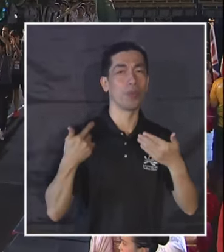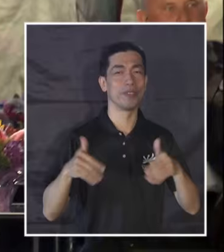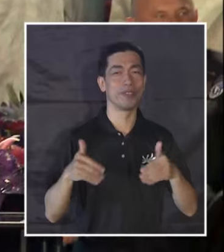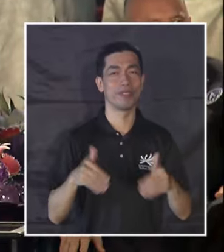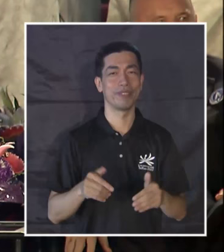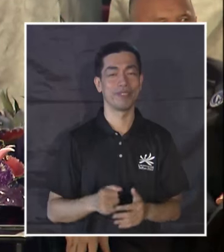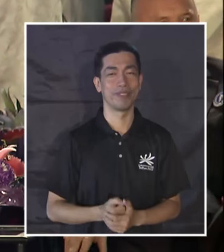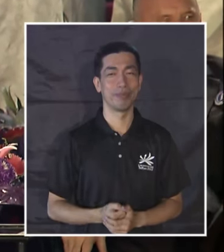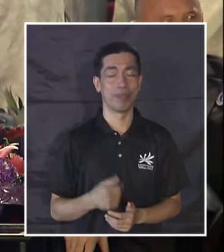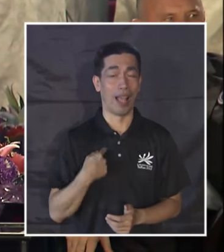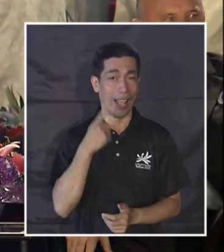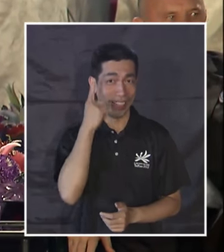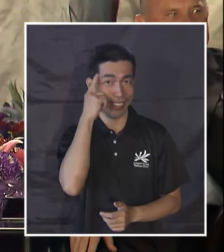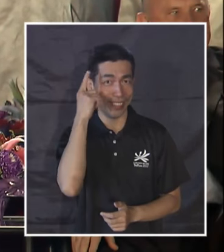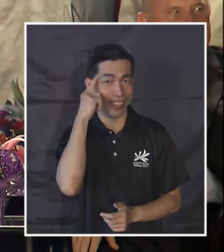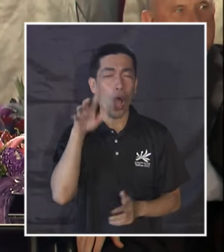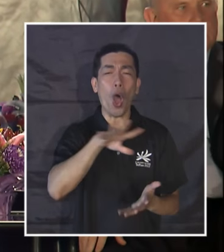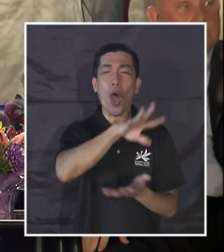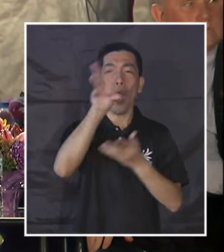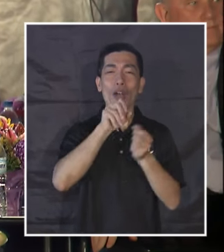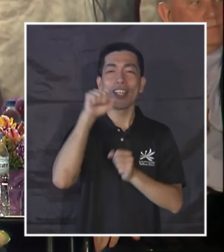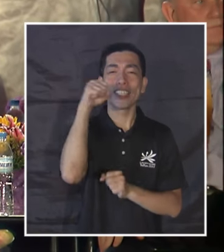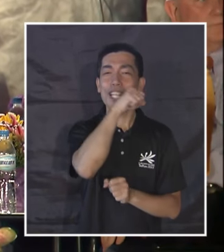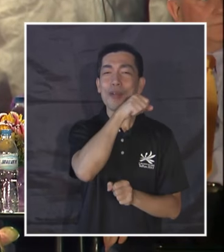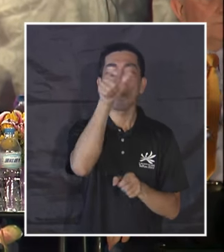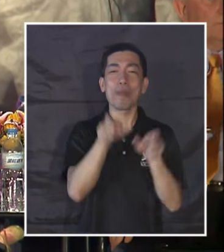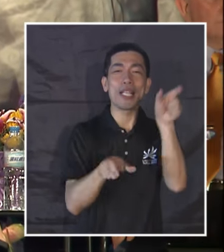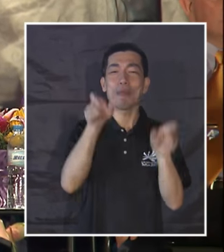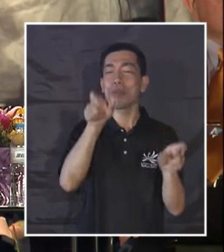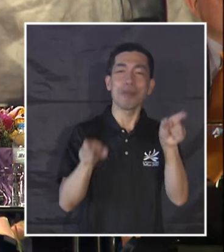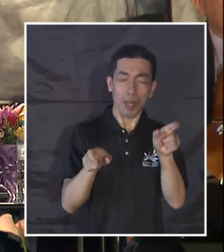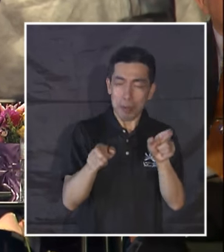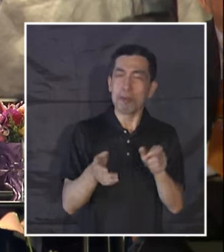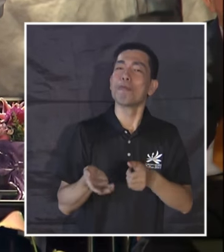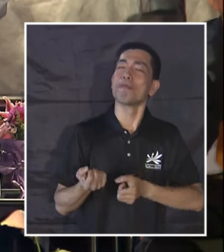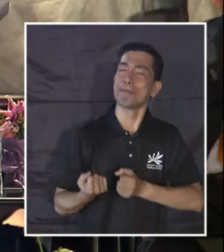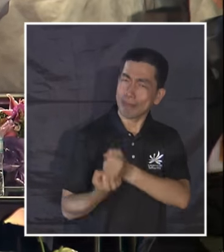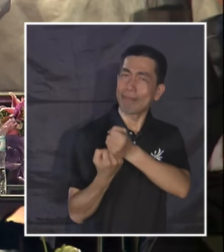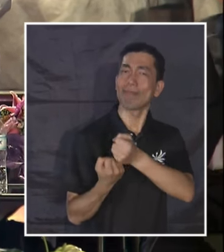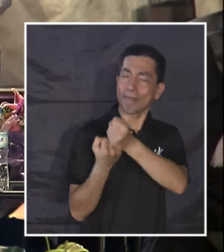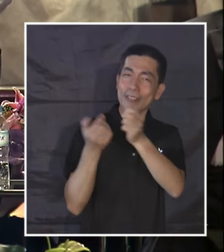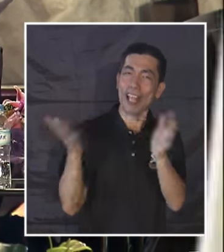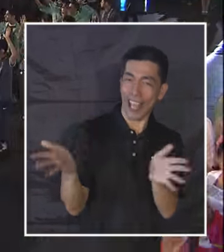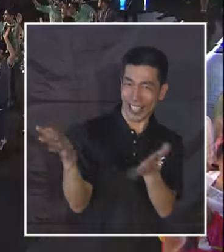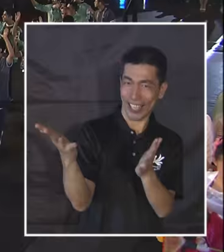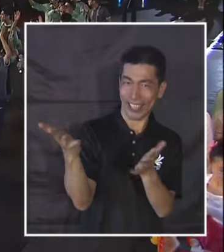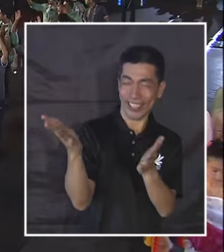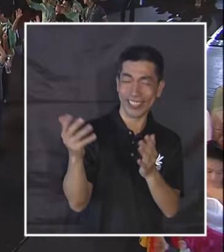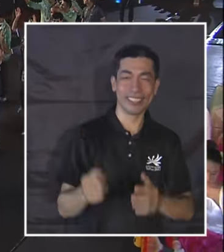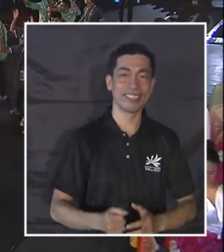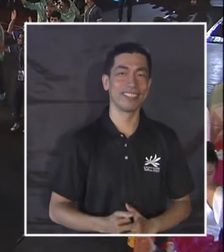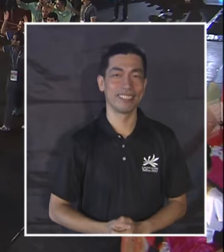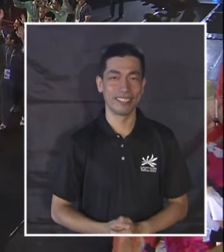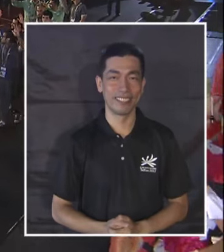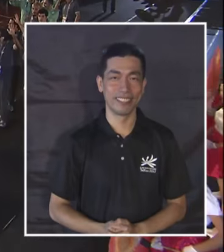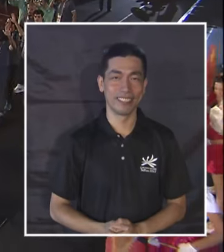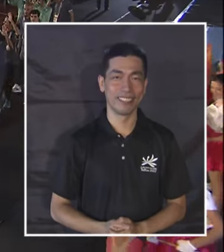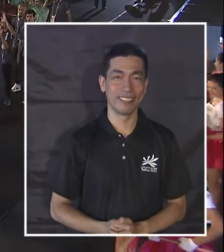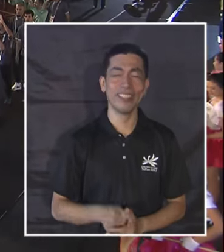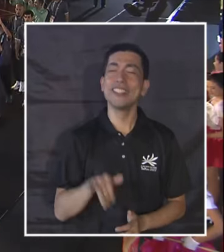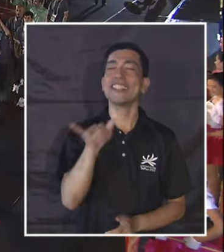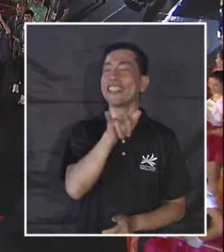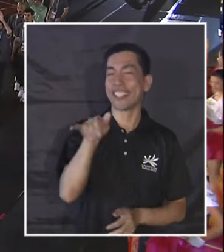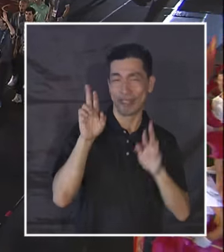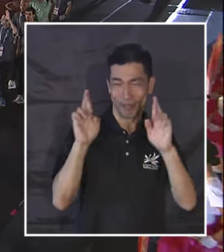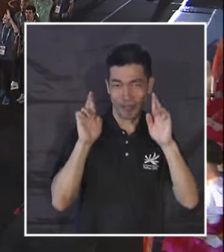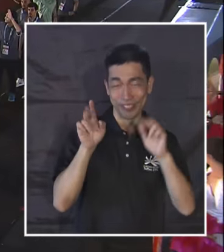湾人会尽地主之谊，让他们有最温暖家的感觉， 也祝福他们可以拥有非常好的成